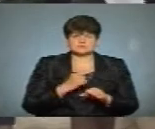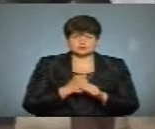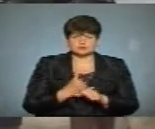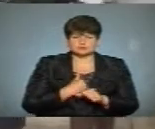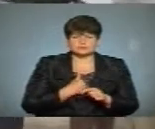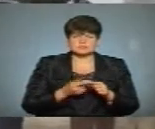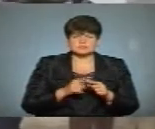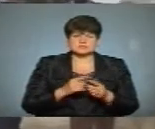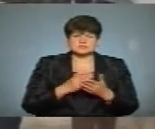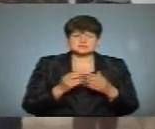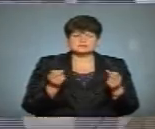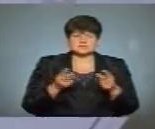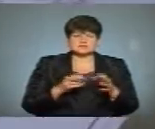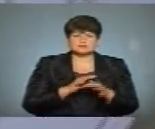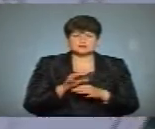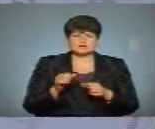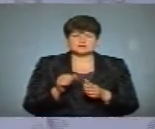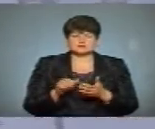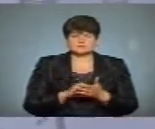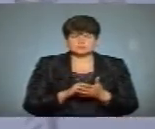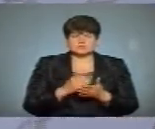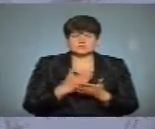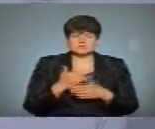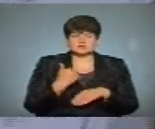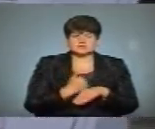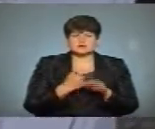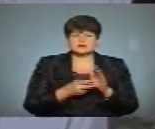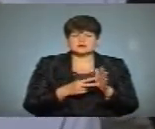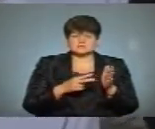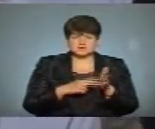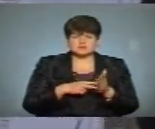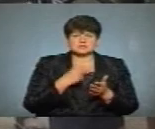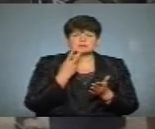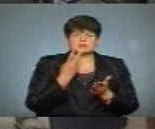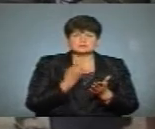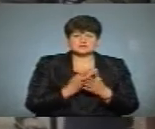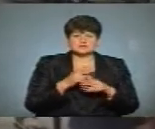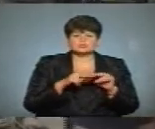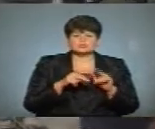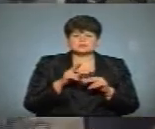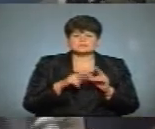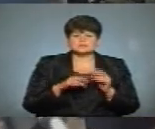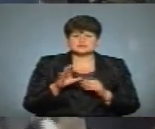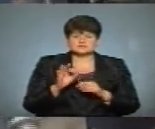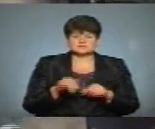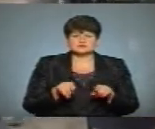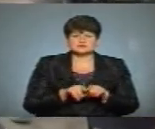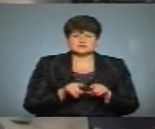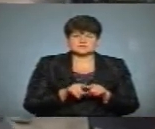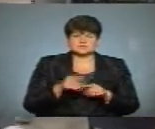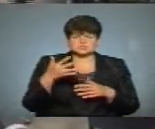є спеціальна проєктна документація. Є генеральний план, який, в принципі, передбачає будівництво отаких